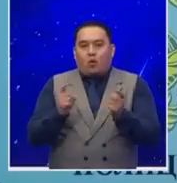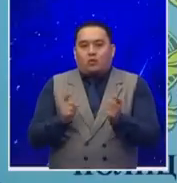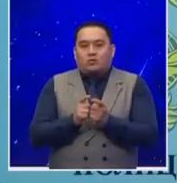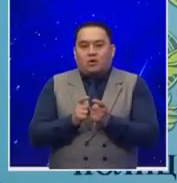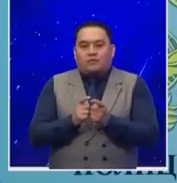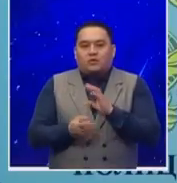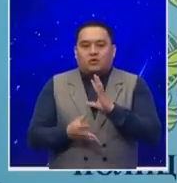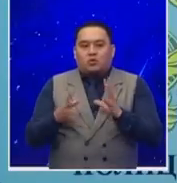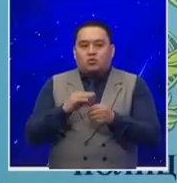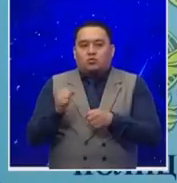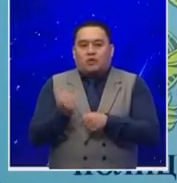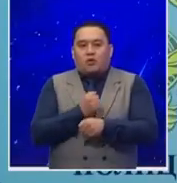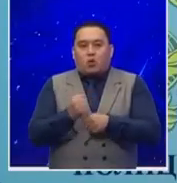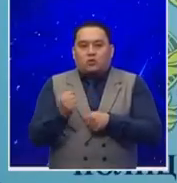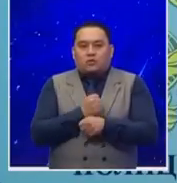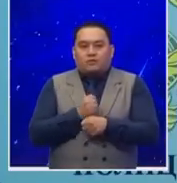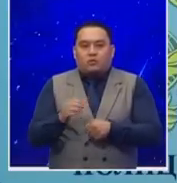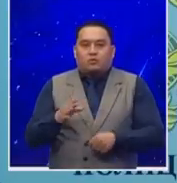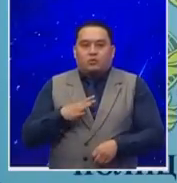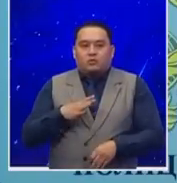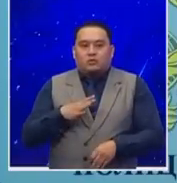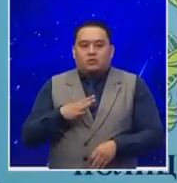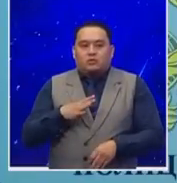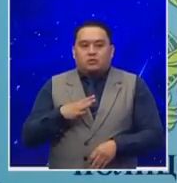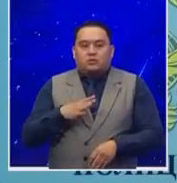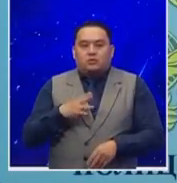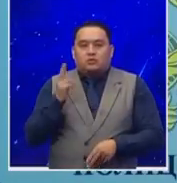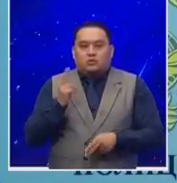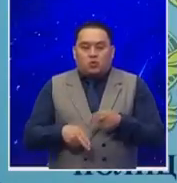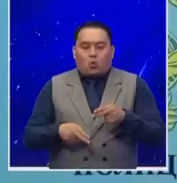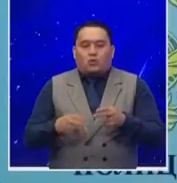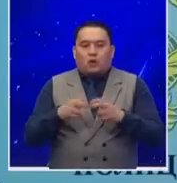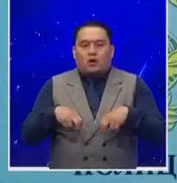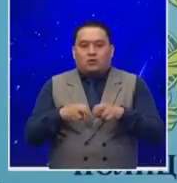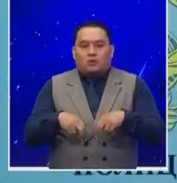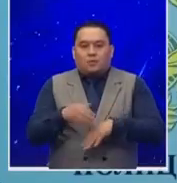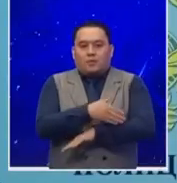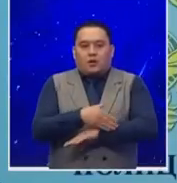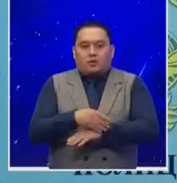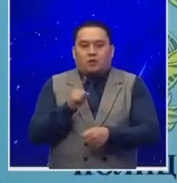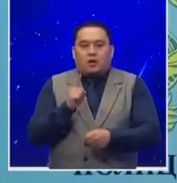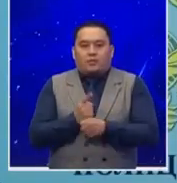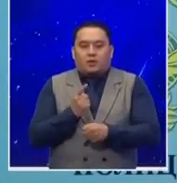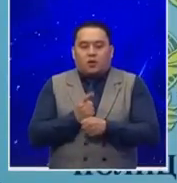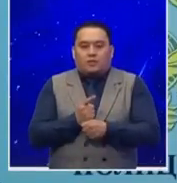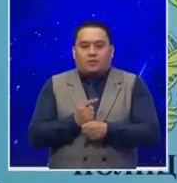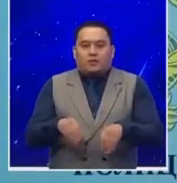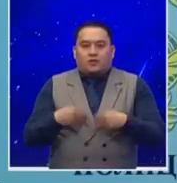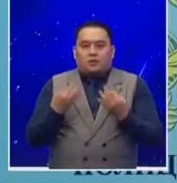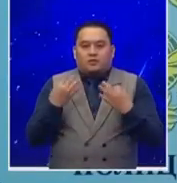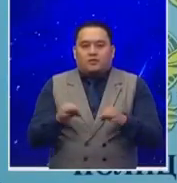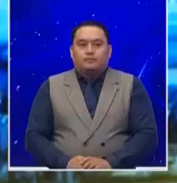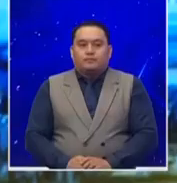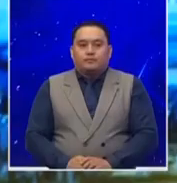соңы жанжалға ұласқаны анықталды. Тергеу аяқталғанға дейін күдікті мекенжайын өзгертпеу туралы міндеттемемен